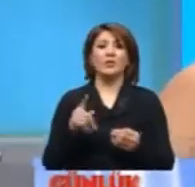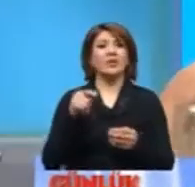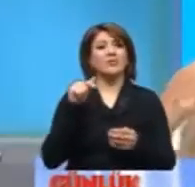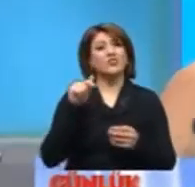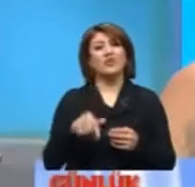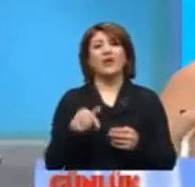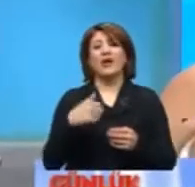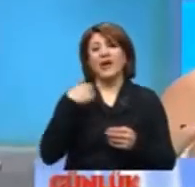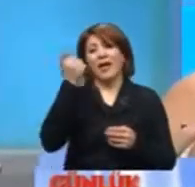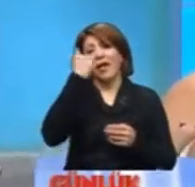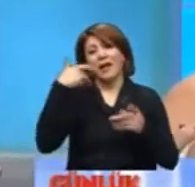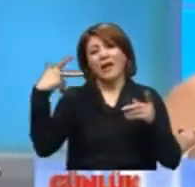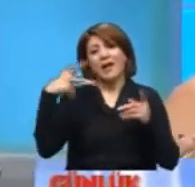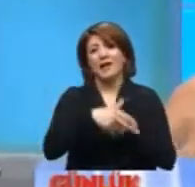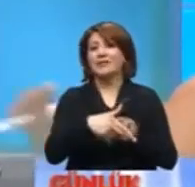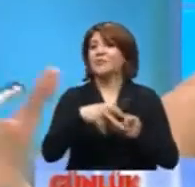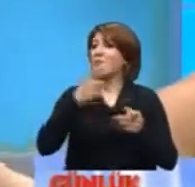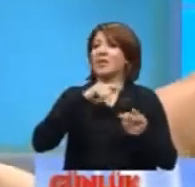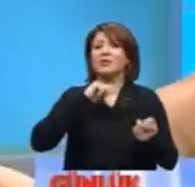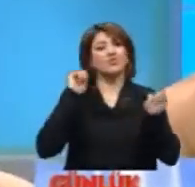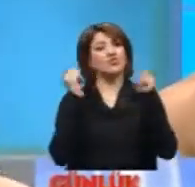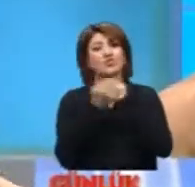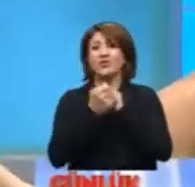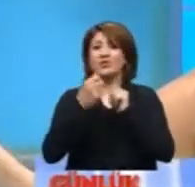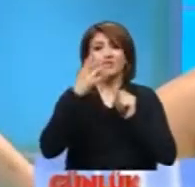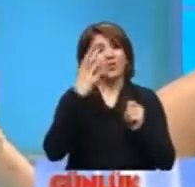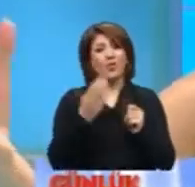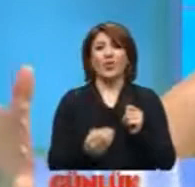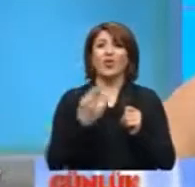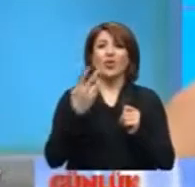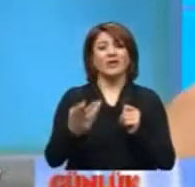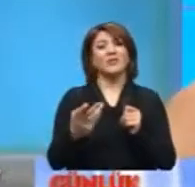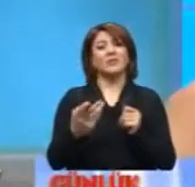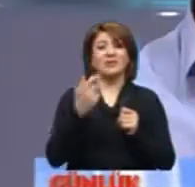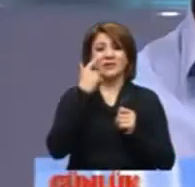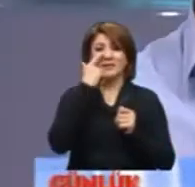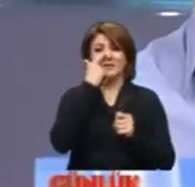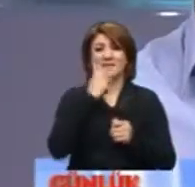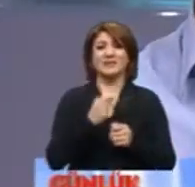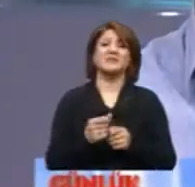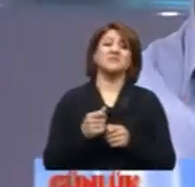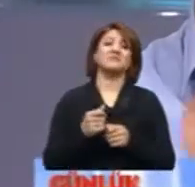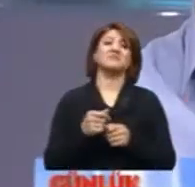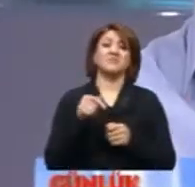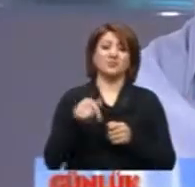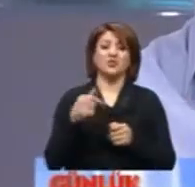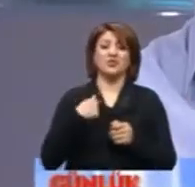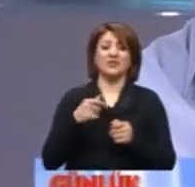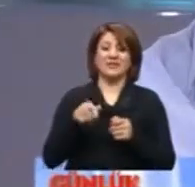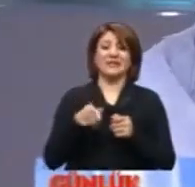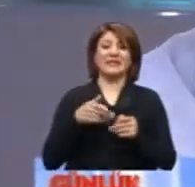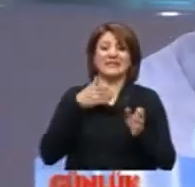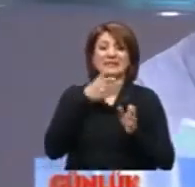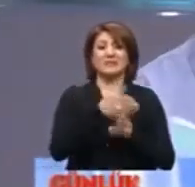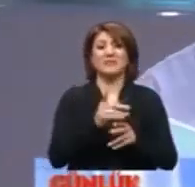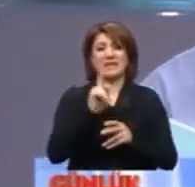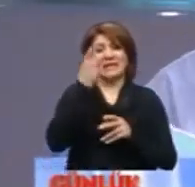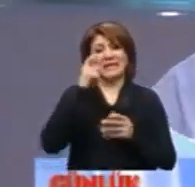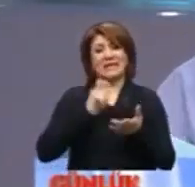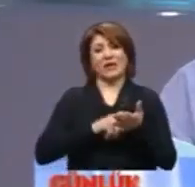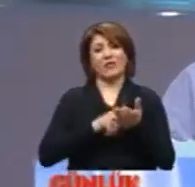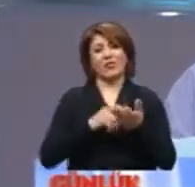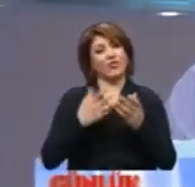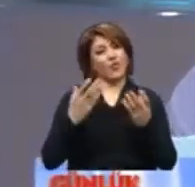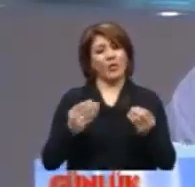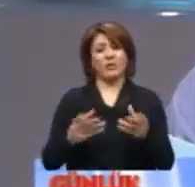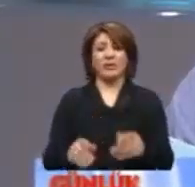menopoz sonrası bir dönüşüm olabiliyor biliyorsun. Yani yumurtlamayı kesmiş çünkü. Menopoza girmiş bir tavuk ilk defa diyorum ama güzel bir fikir yani. Olabilir yani.